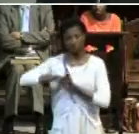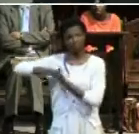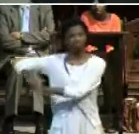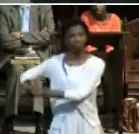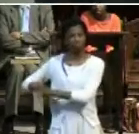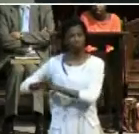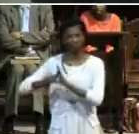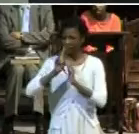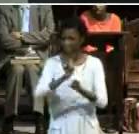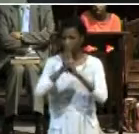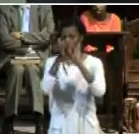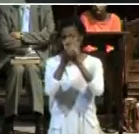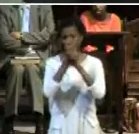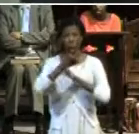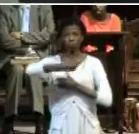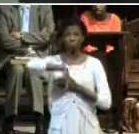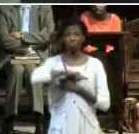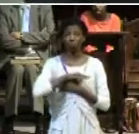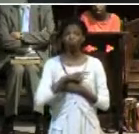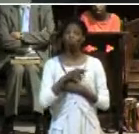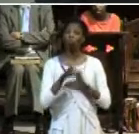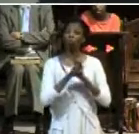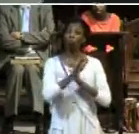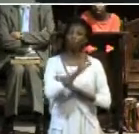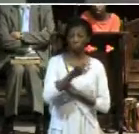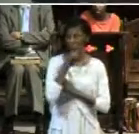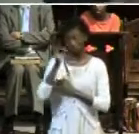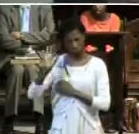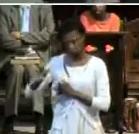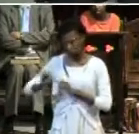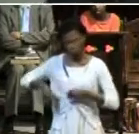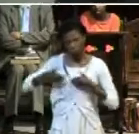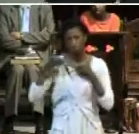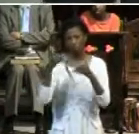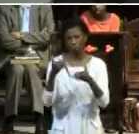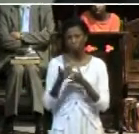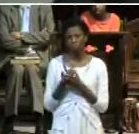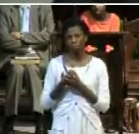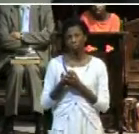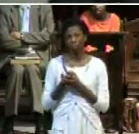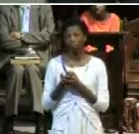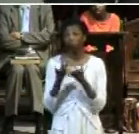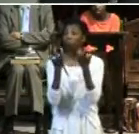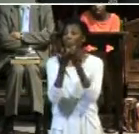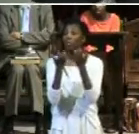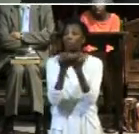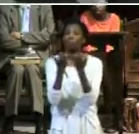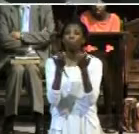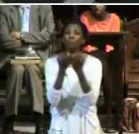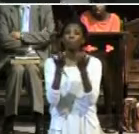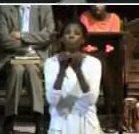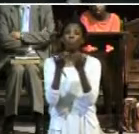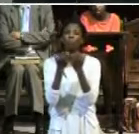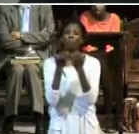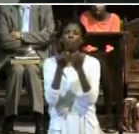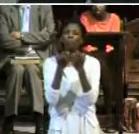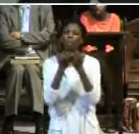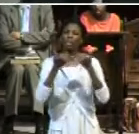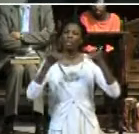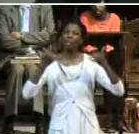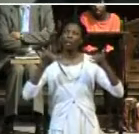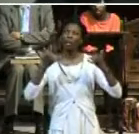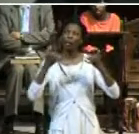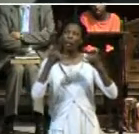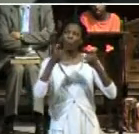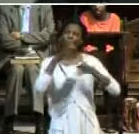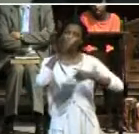partout. » Et nous lui avons dit que c'est évidemment c'est ce que nous continuions et à titre d'information, par exemple, les membres du comité de la Fédération